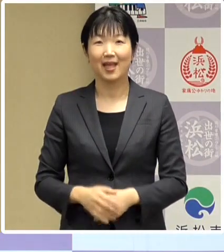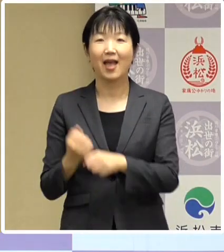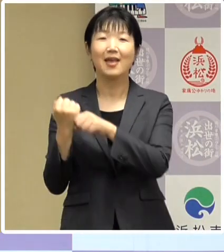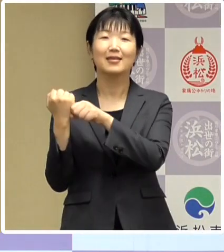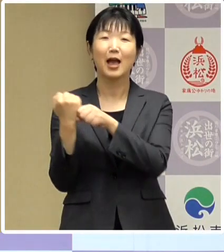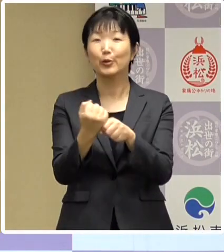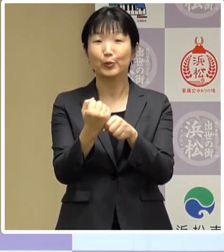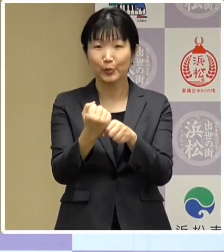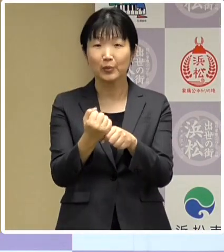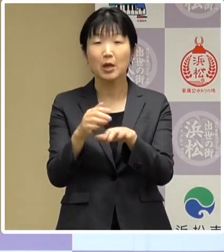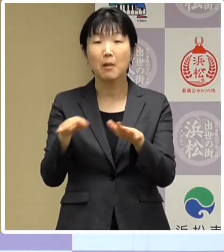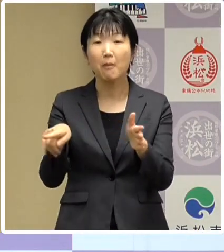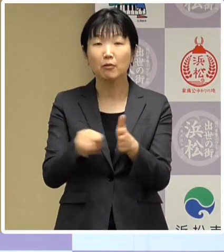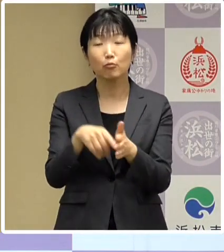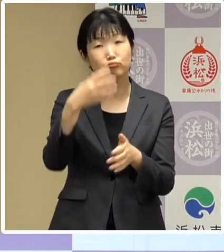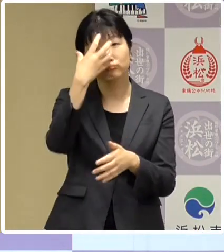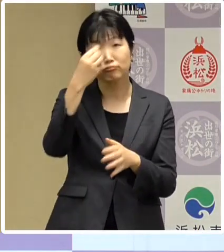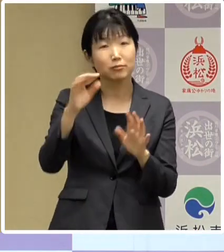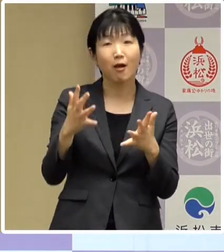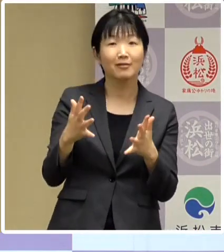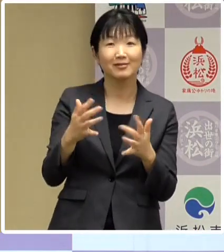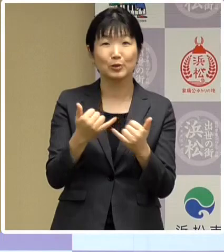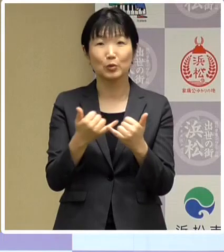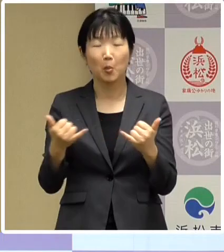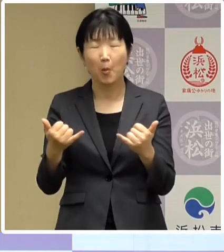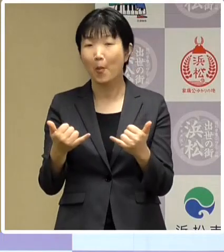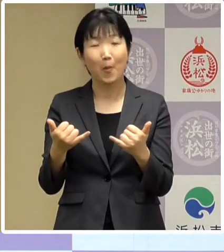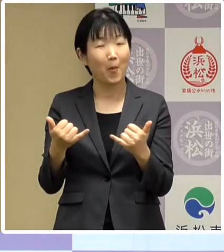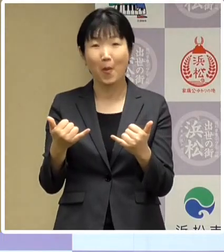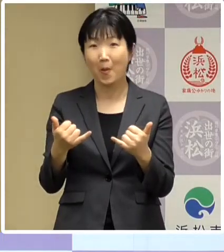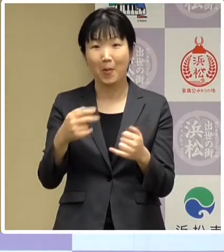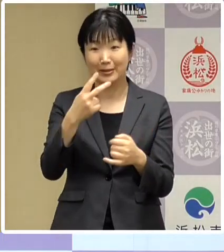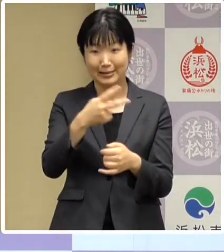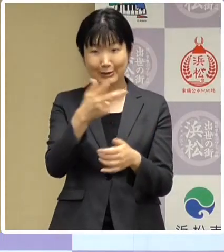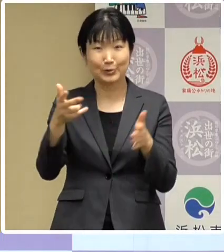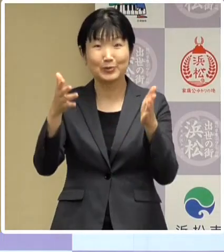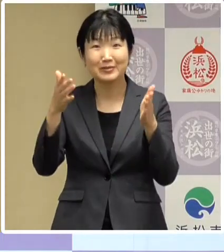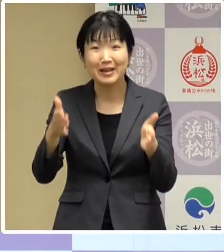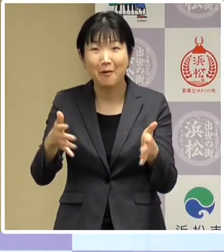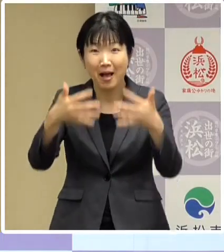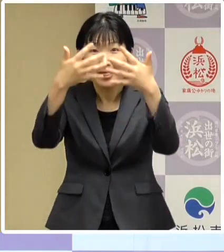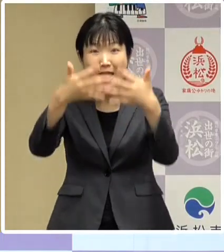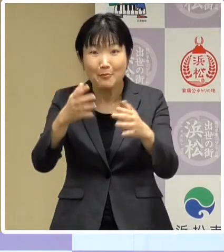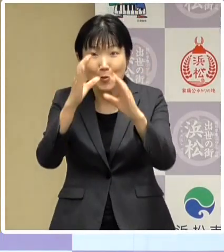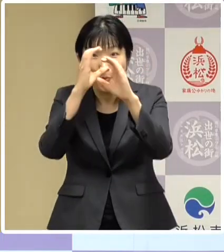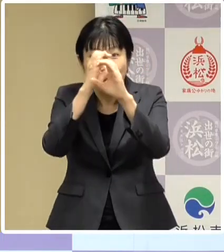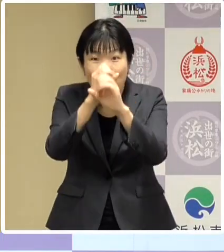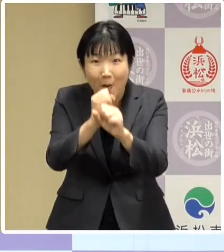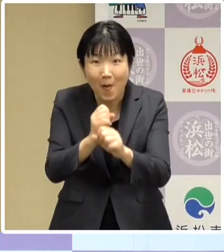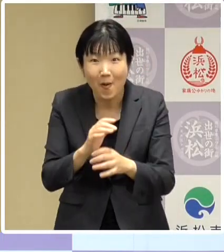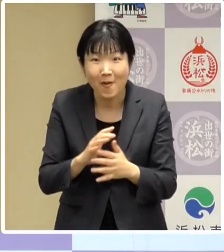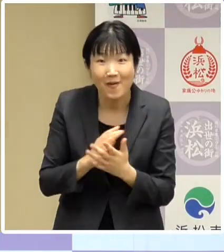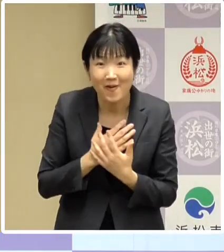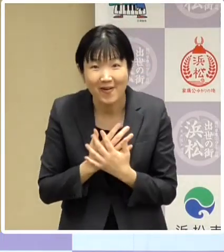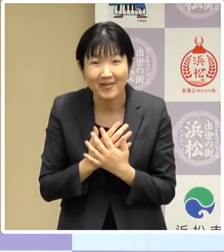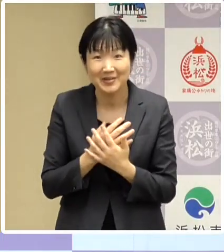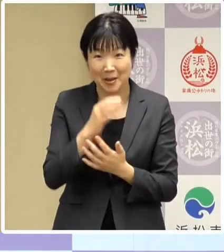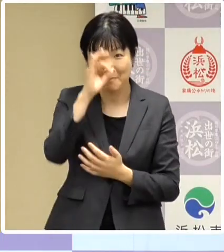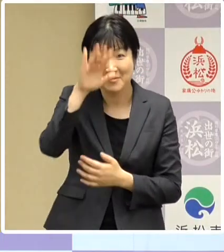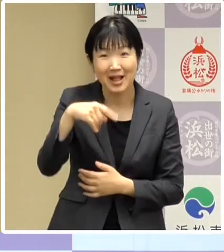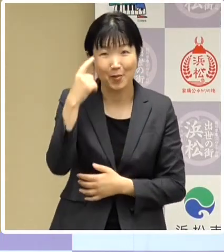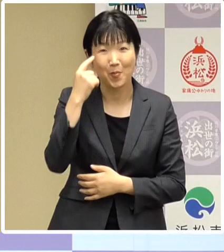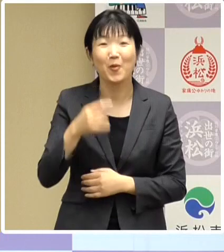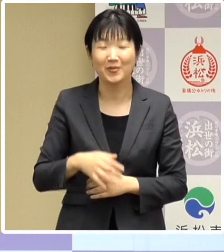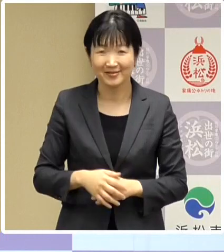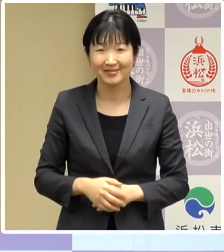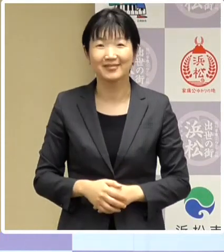に今まで関心のなかった方もですね、もう2週間もうテレビの前に釘付けになって片手を飲んで見ていたと。しかもも